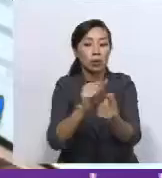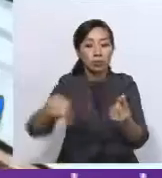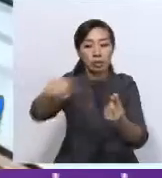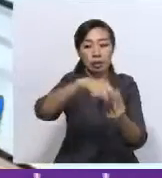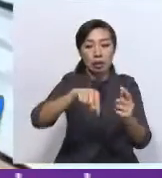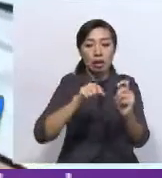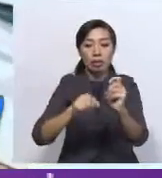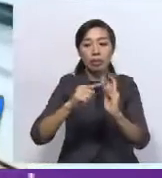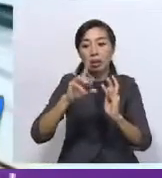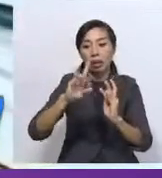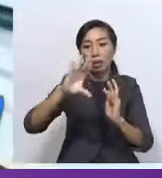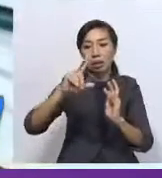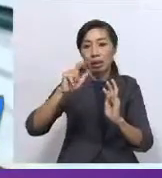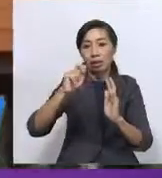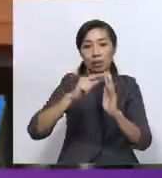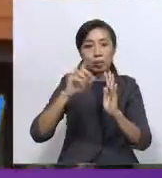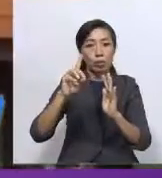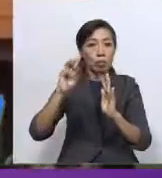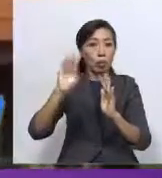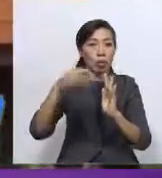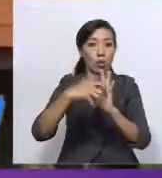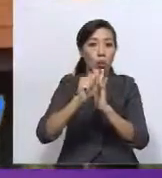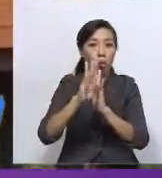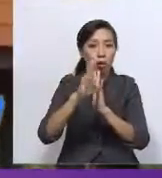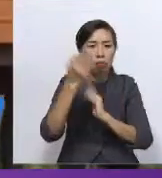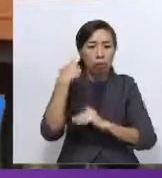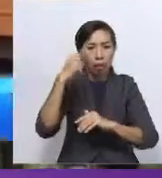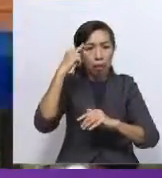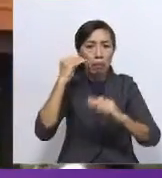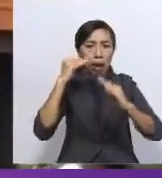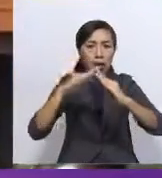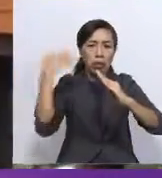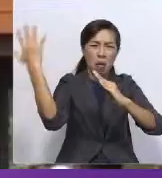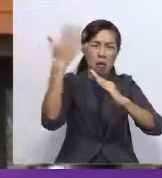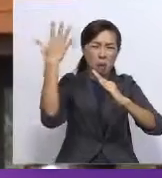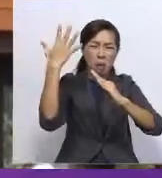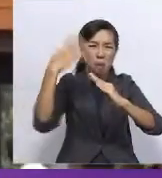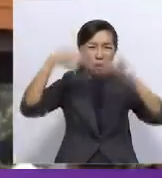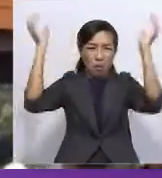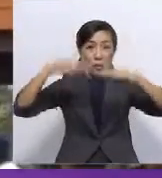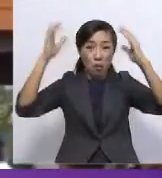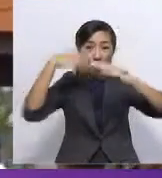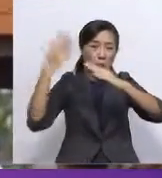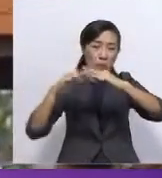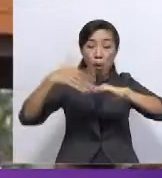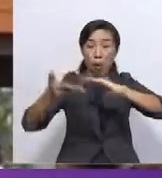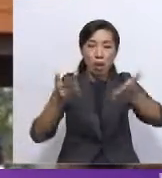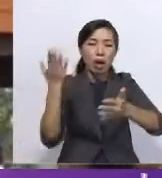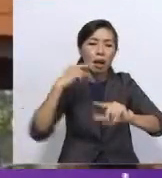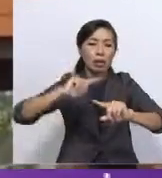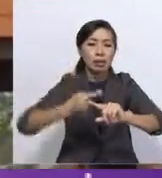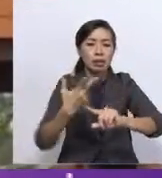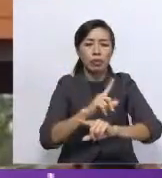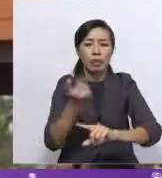ชอำเภอเดชอุดมจังหวัดอุบลราชธานีที่ถูกพายุฤดูร้อนพัดถล่มนะครับเมื่อวันที่19มีนาคมที่ผ่านม